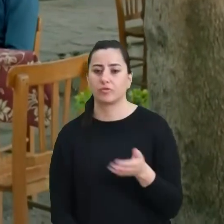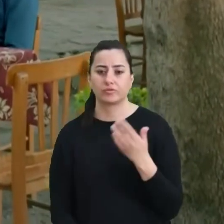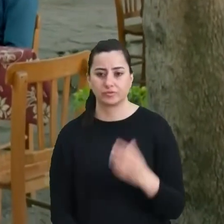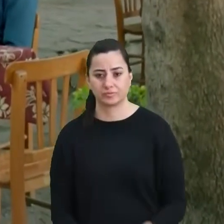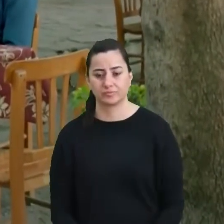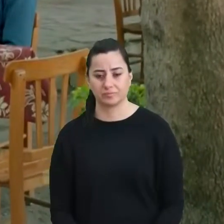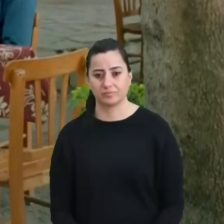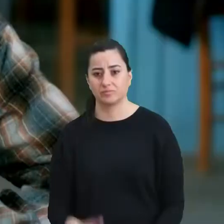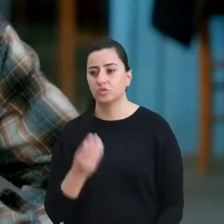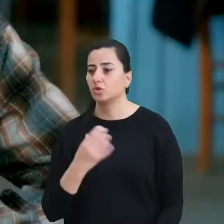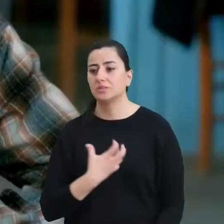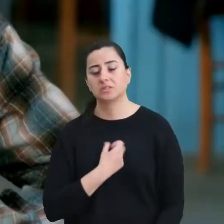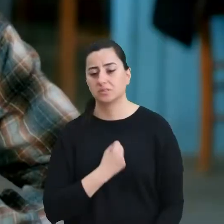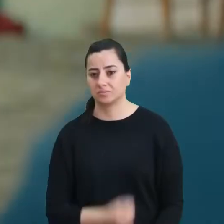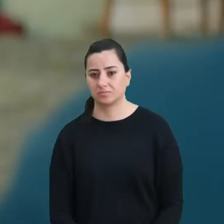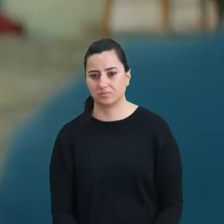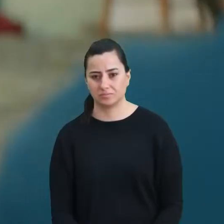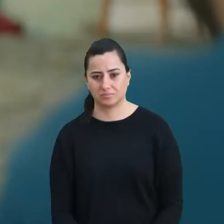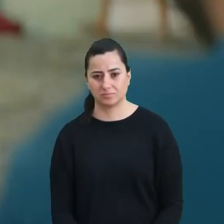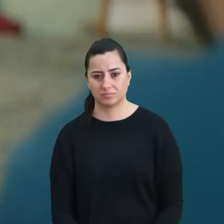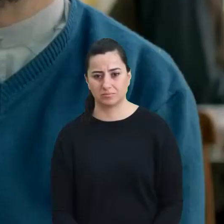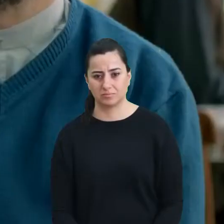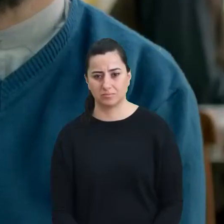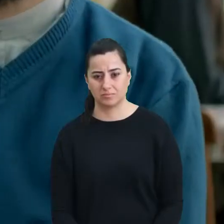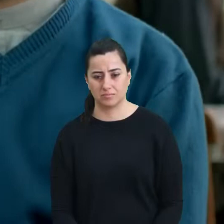Kahvedeler. Çok sıkılıyor.